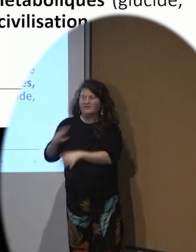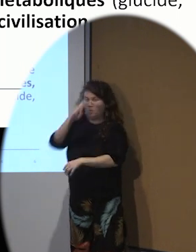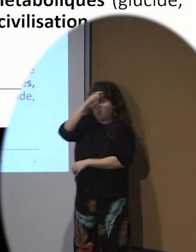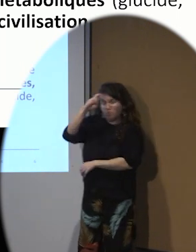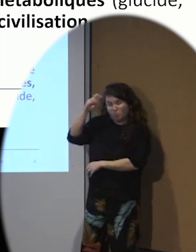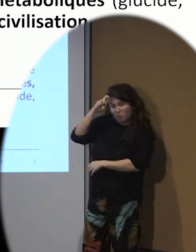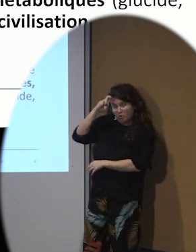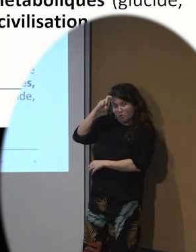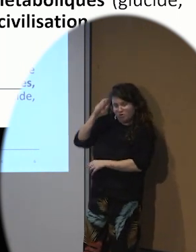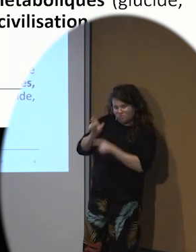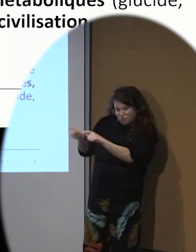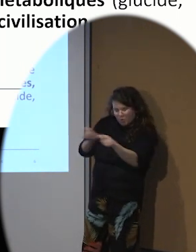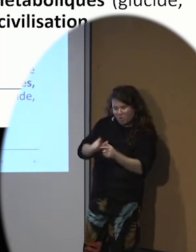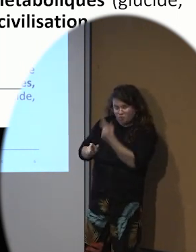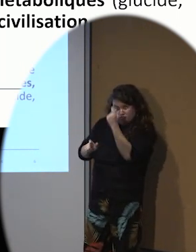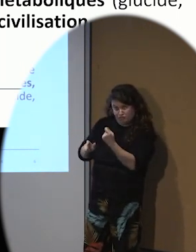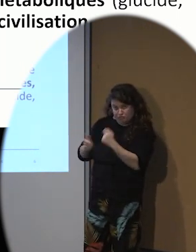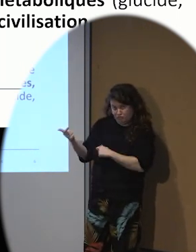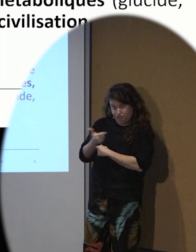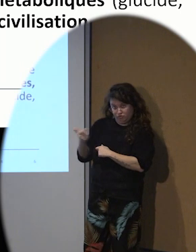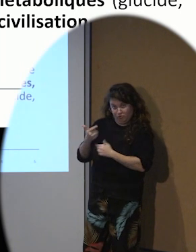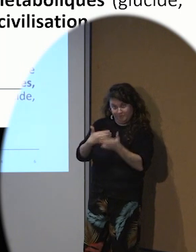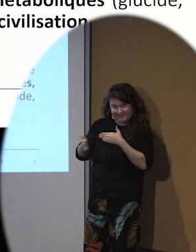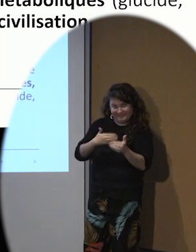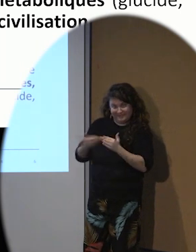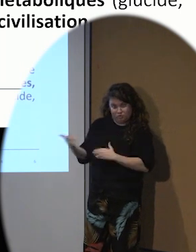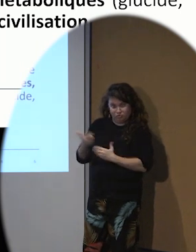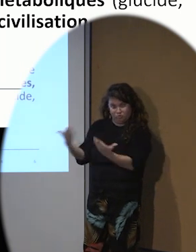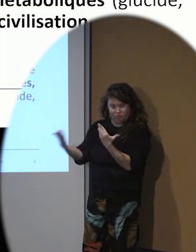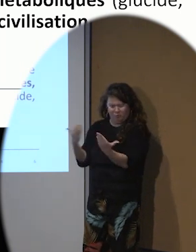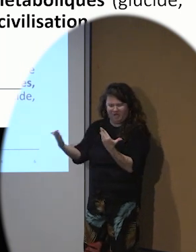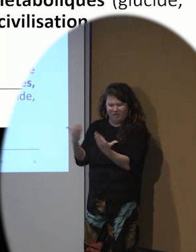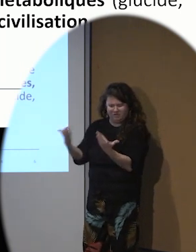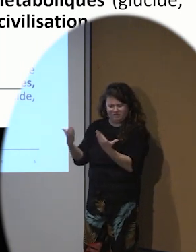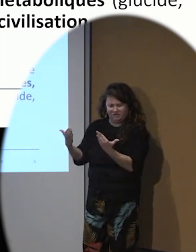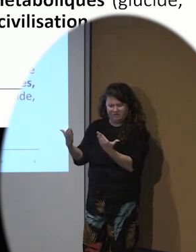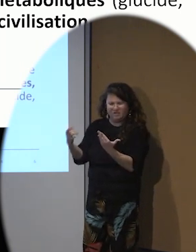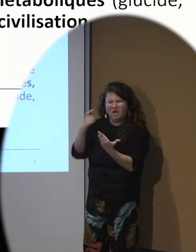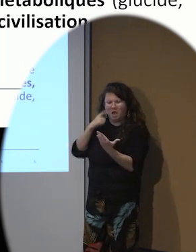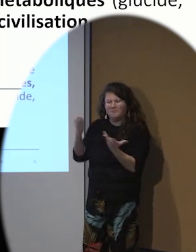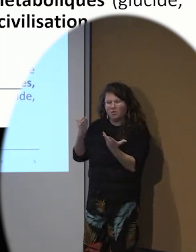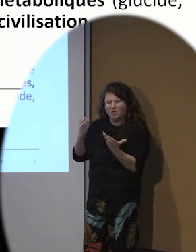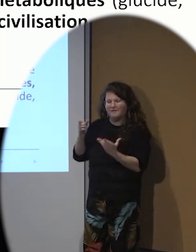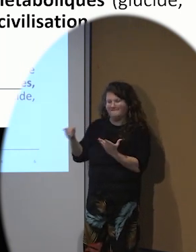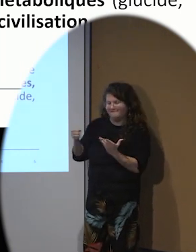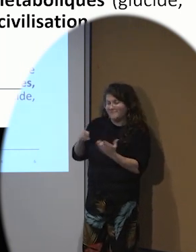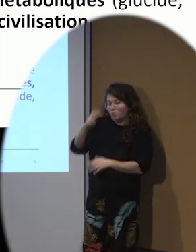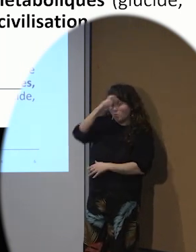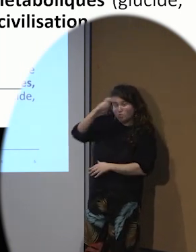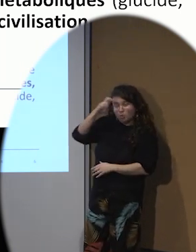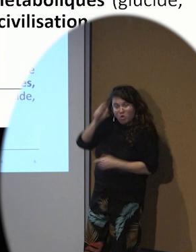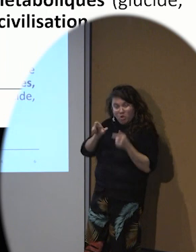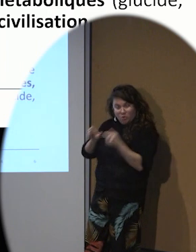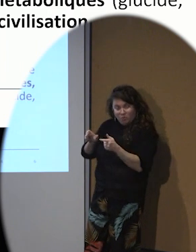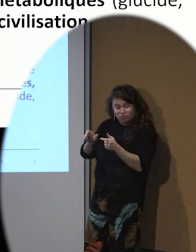conclut, en les répertoriant, qu'en fait, les contrôleurs de bus font 2 fois moins d'infarctus, et des